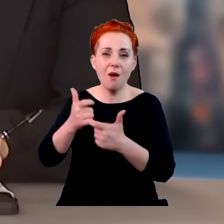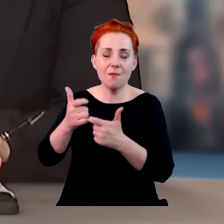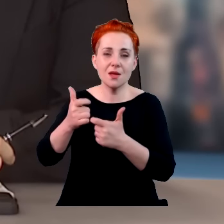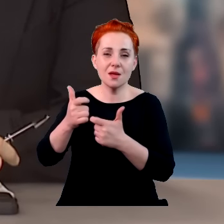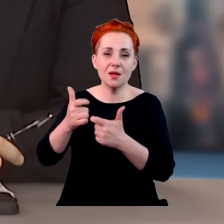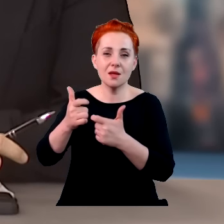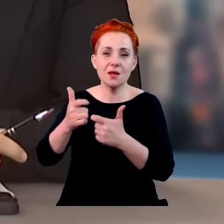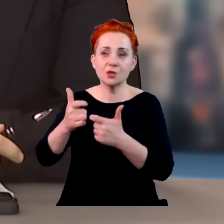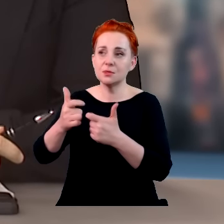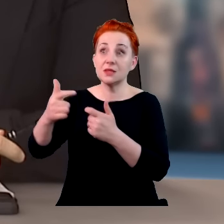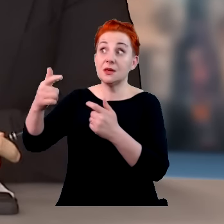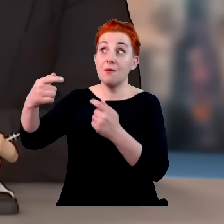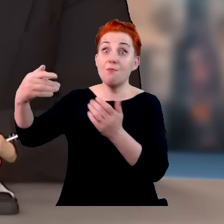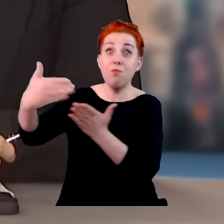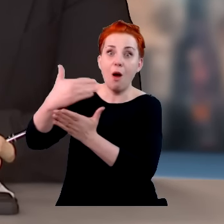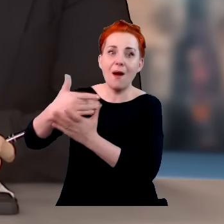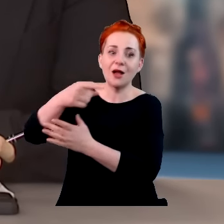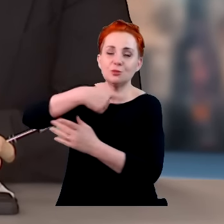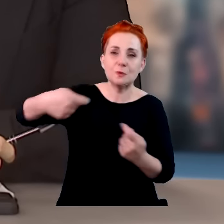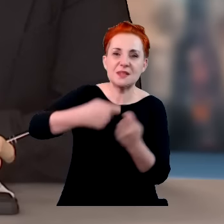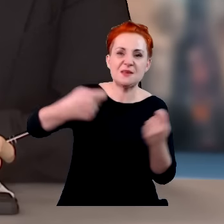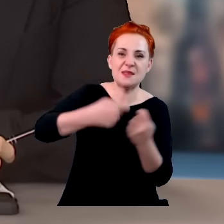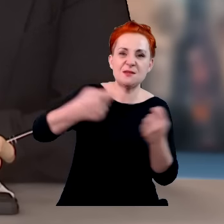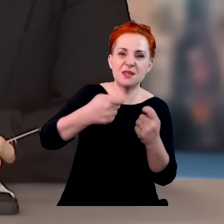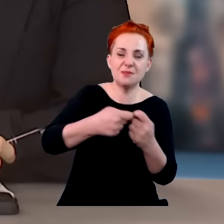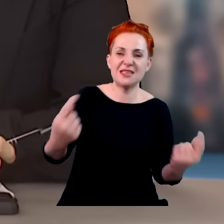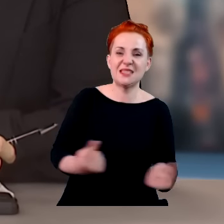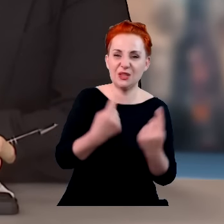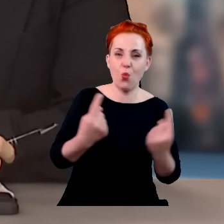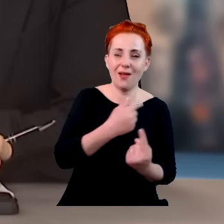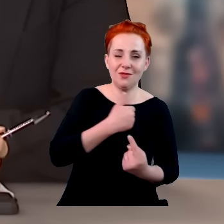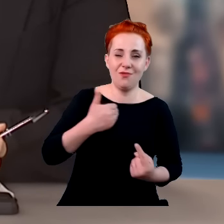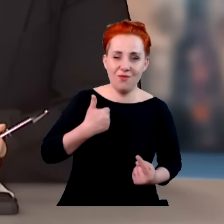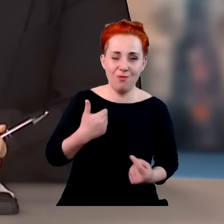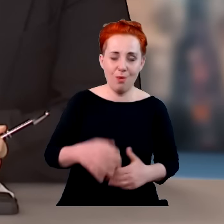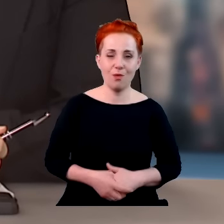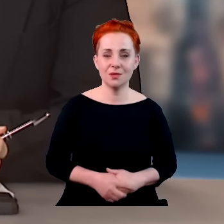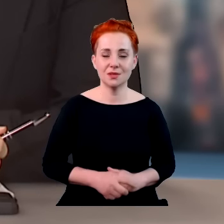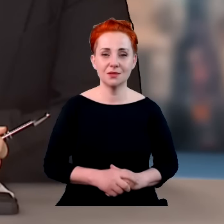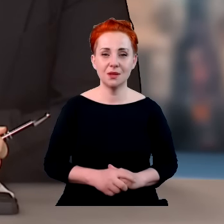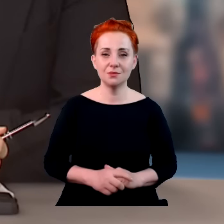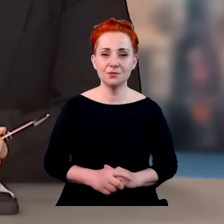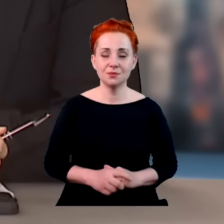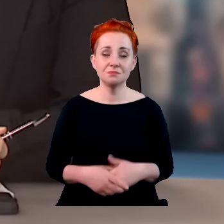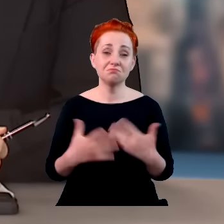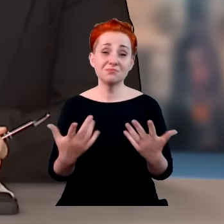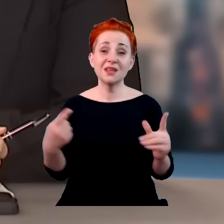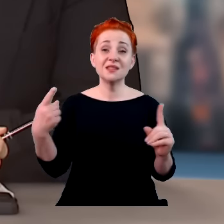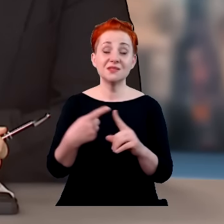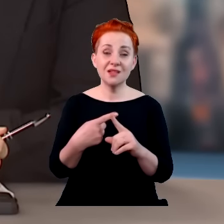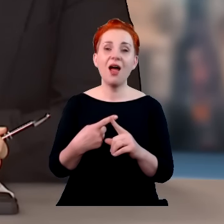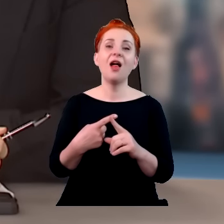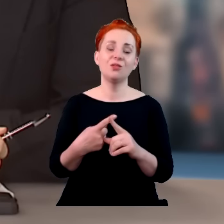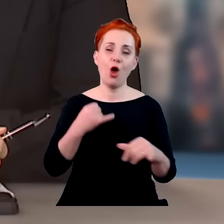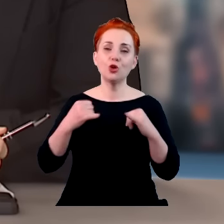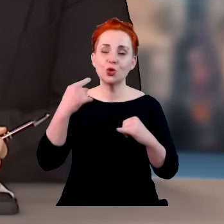zestabilizowania sytuacji w Polsce przez Komisję Europejską, przez Unię Europejską w stosunku do Polski, żeby właśnie uzyskać rząd spolegliwy. W dodatku